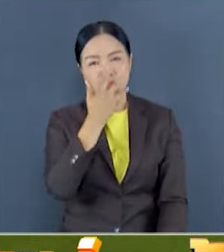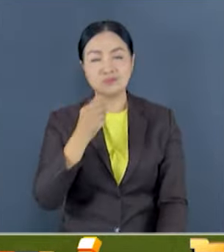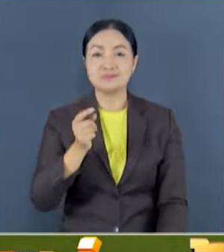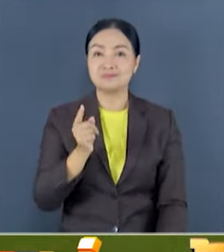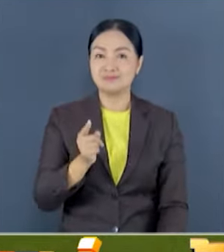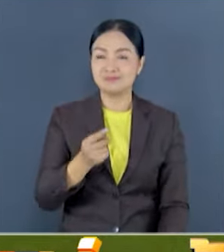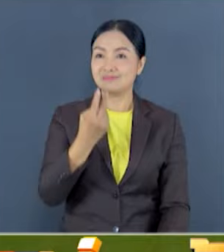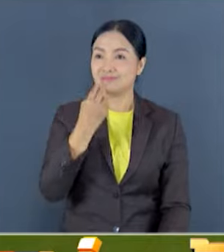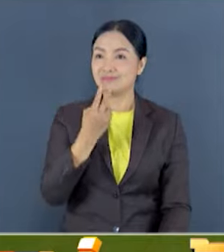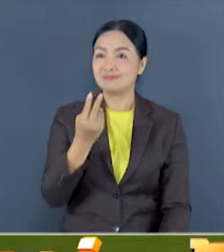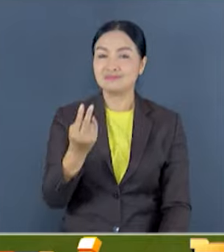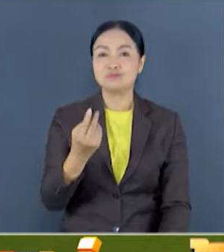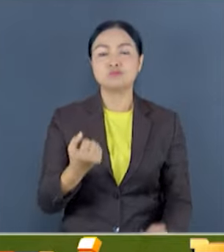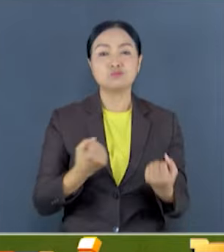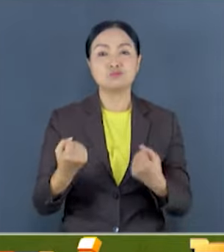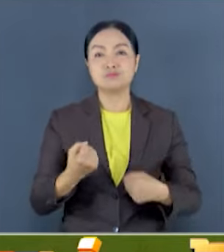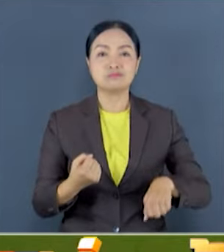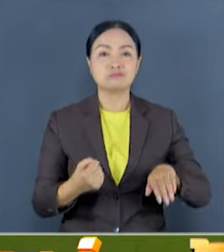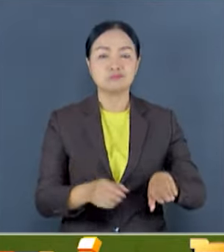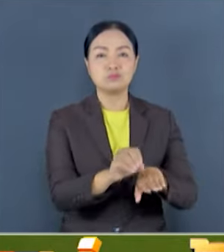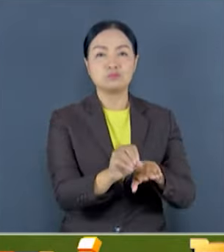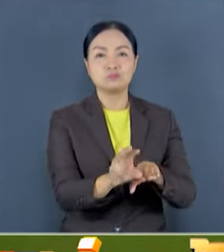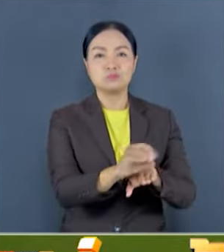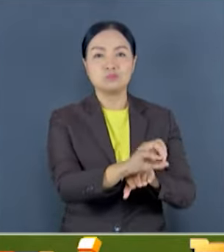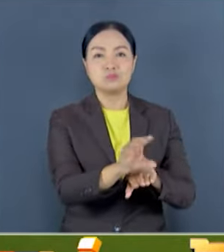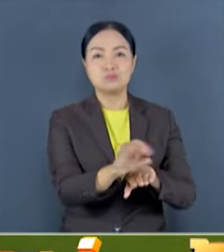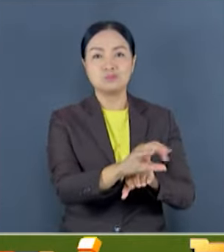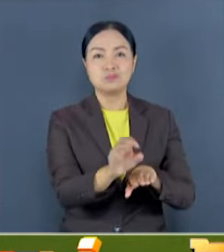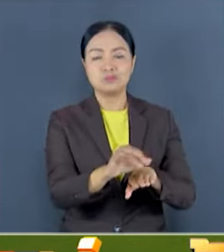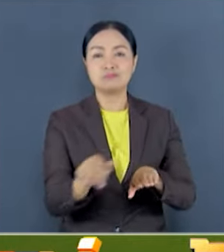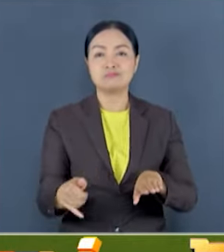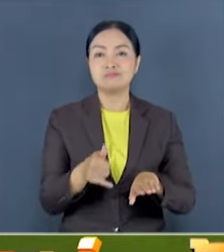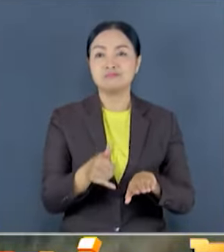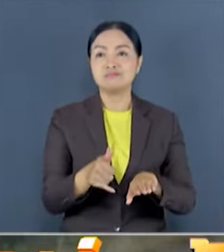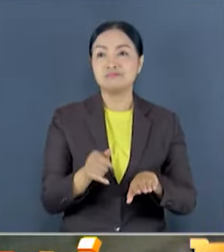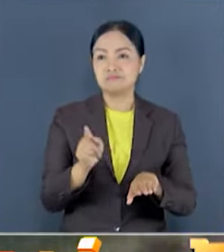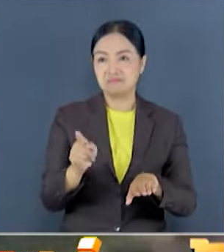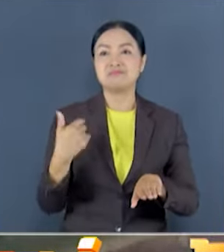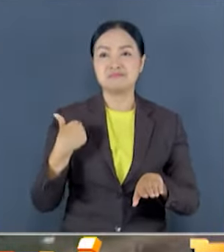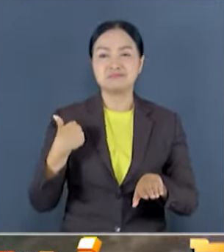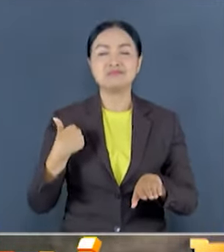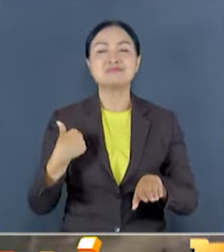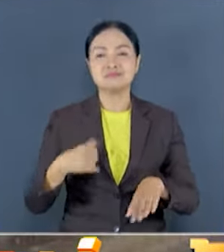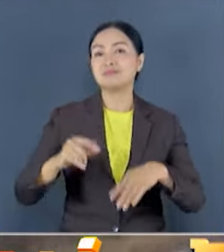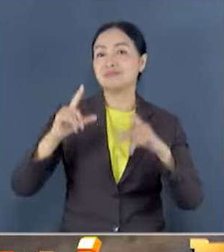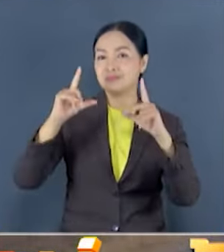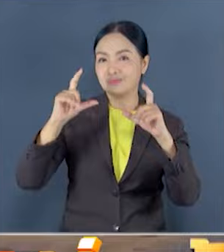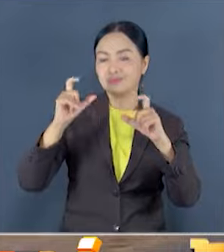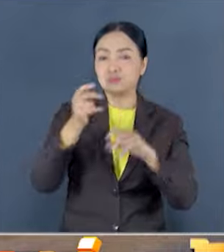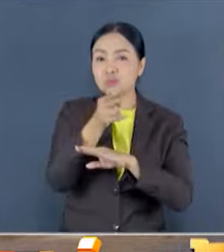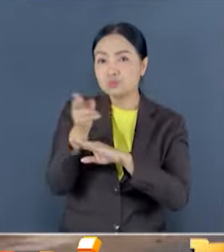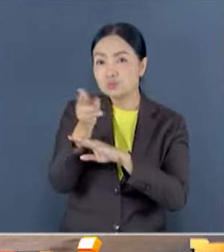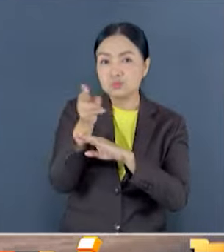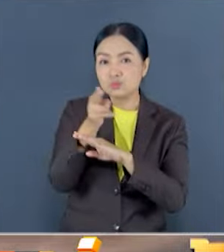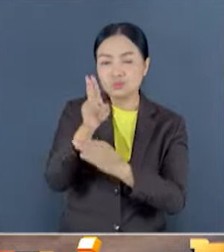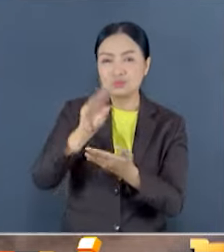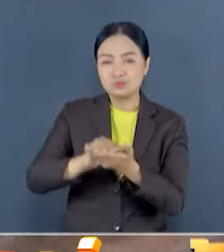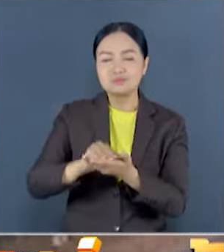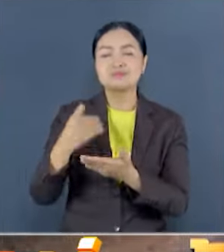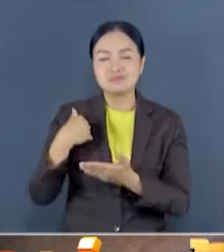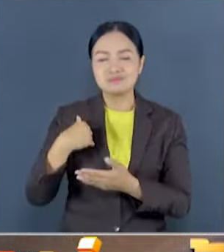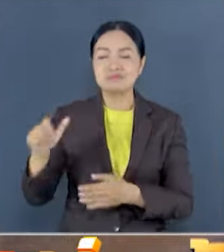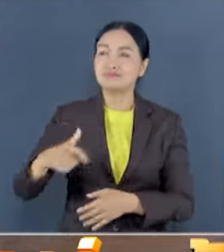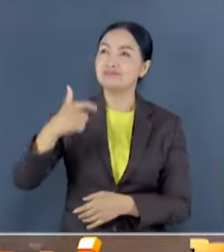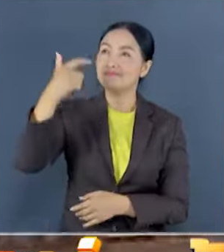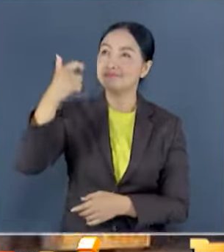ยบอกจอดรถก่อนเปิดไฟฉุกเฉินแล้วบางรายเนี่ยจอดรถริมไหลทางฮะเพื่อลงไปถ่ายคลิปบางคนก็ถ่ายรูปกันเลยเพื่อเ